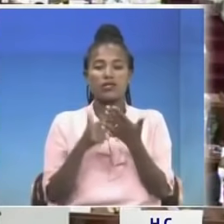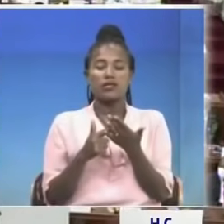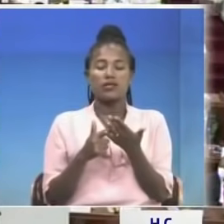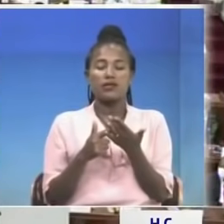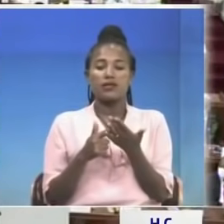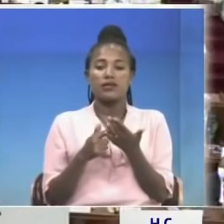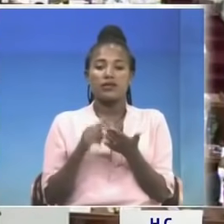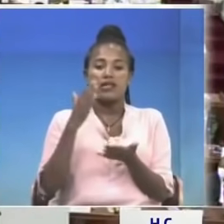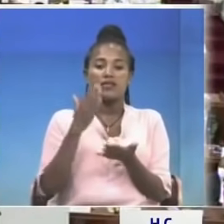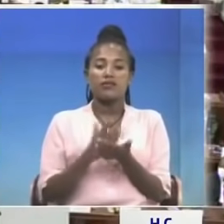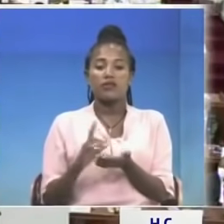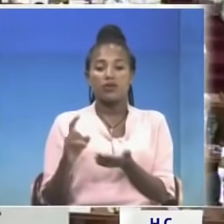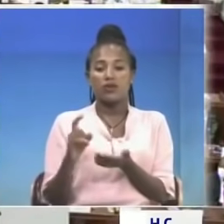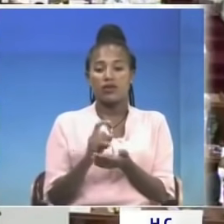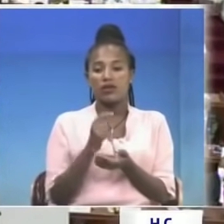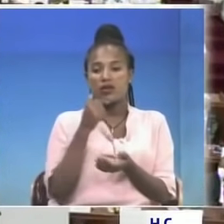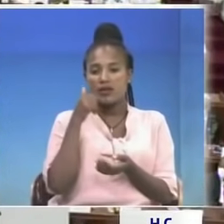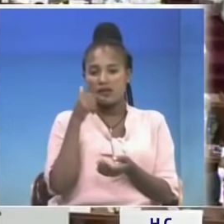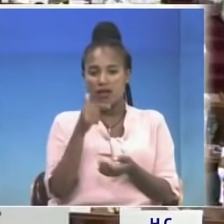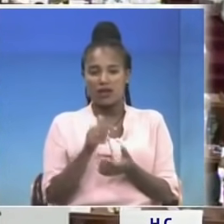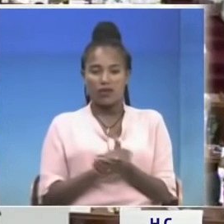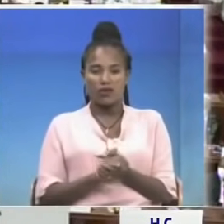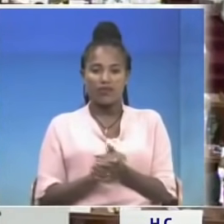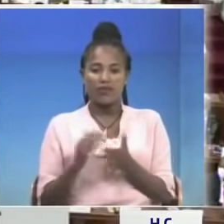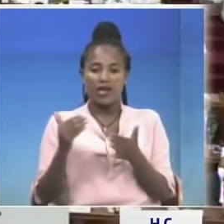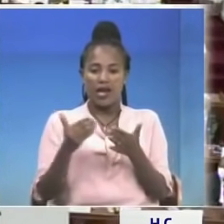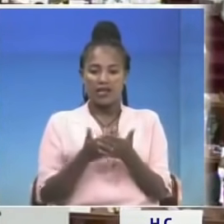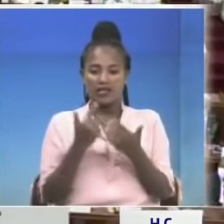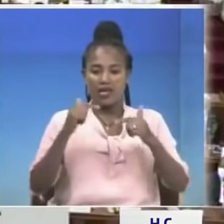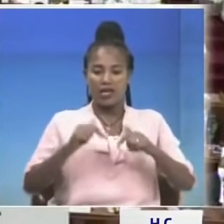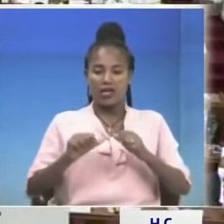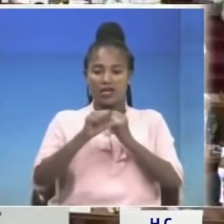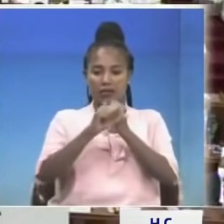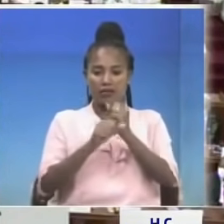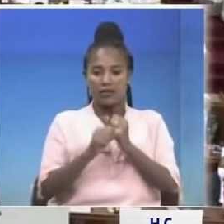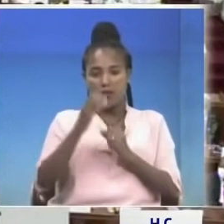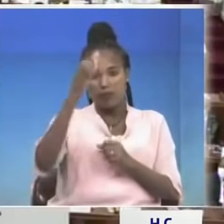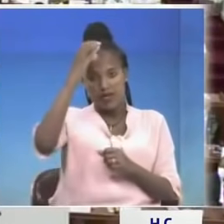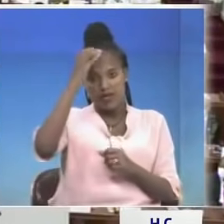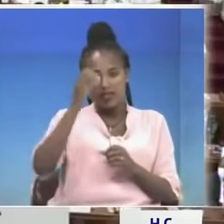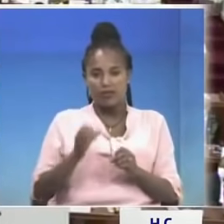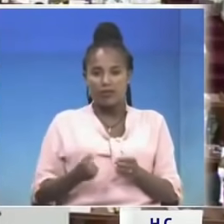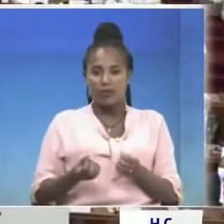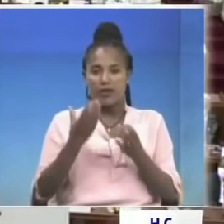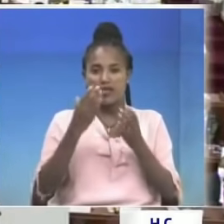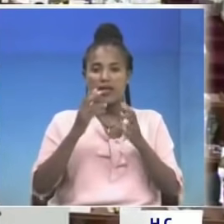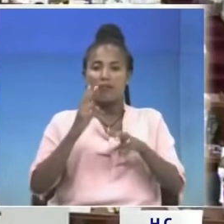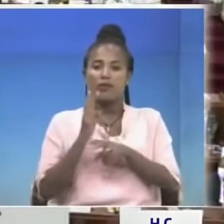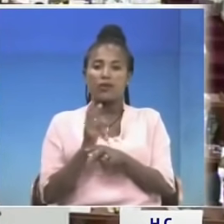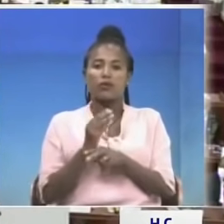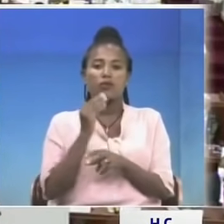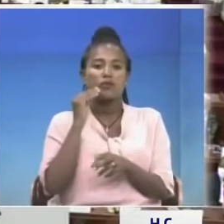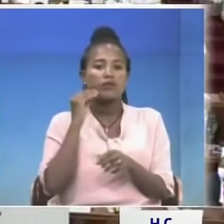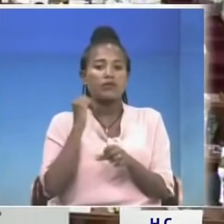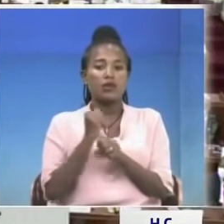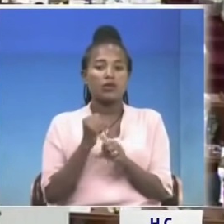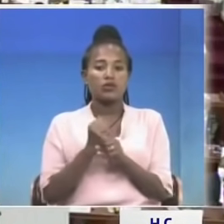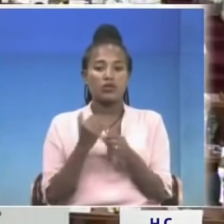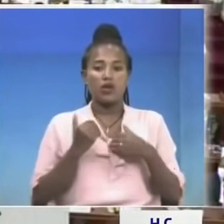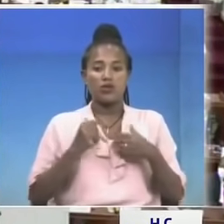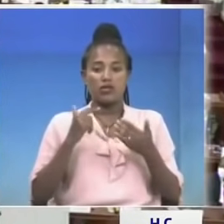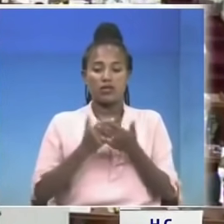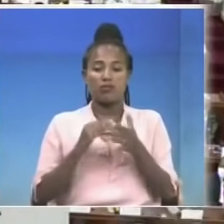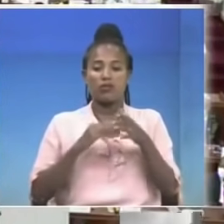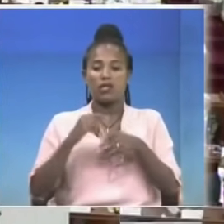ሴራቸው ያከሸፈ እንደሆነ ነው የገለጹት። አዲስ ዛሬ የተመሰረተው መንግስትም በርካታ የሚጠብቁት የቤት ስራዎች እንዳሉ፣ እነዚህን